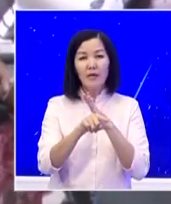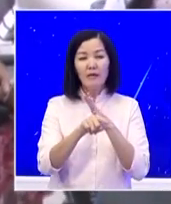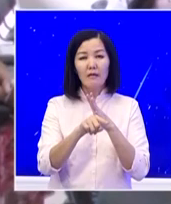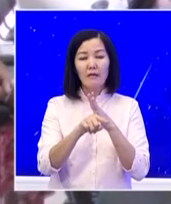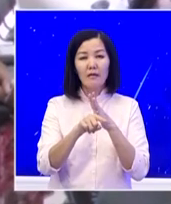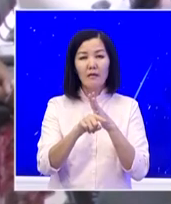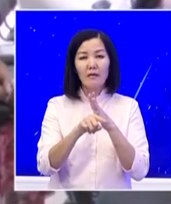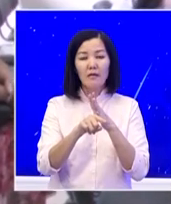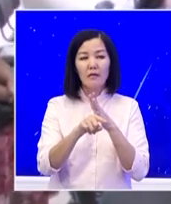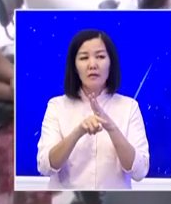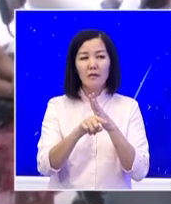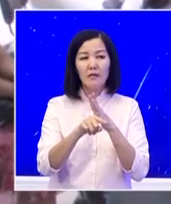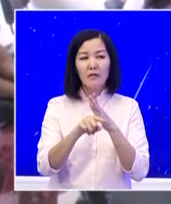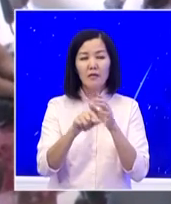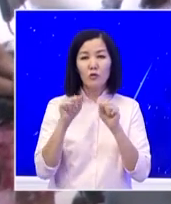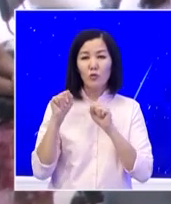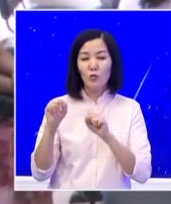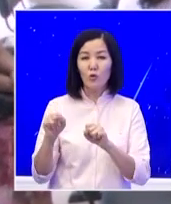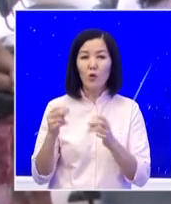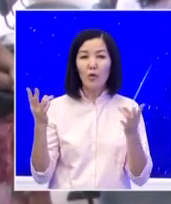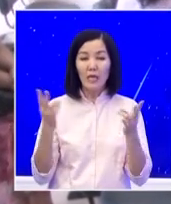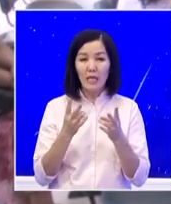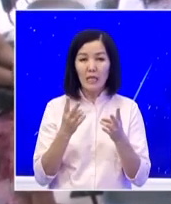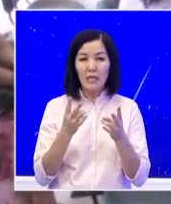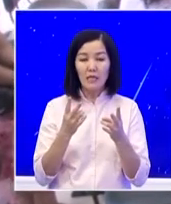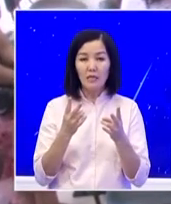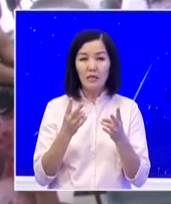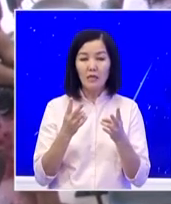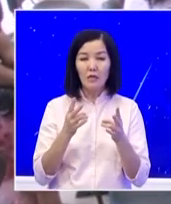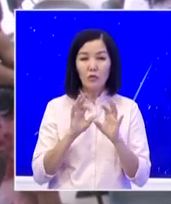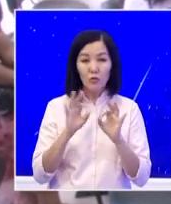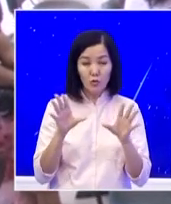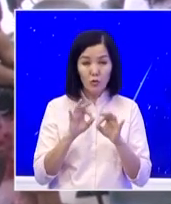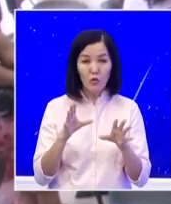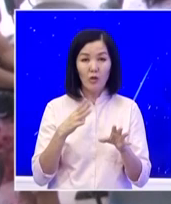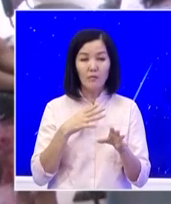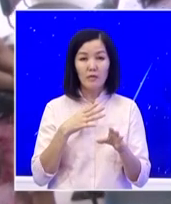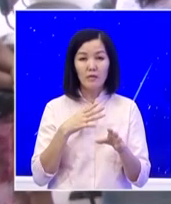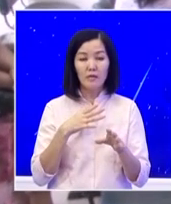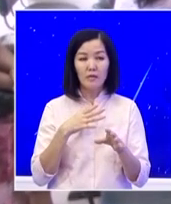карантиндік сақталуын, карантин режимінің сақталуын бақылаймыз. Ол жерде